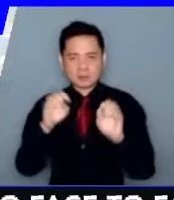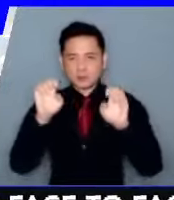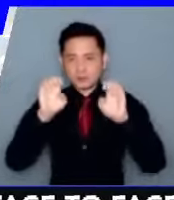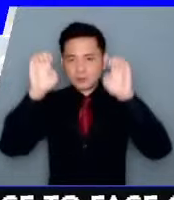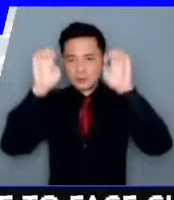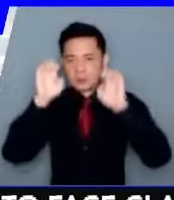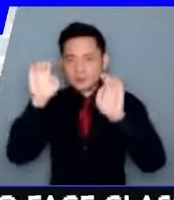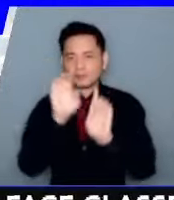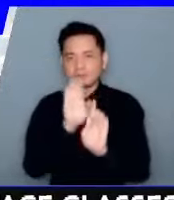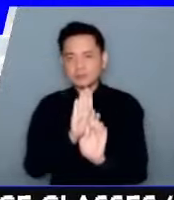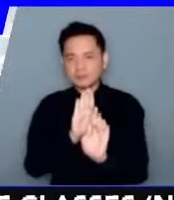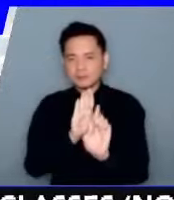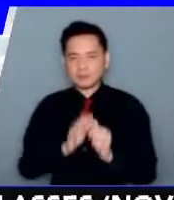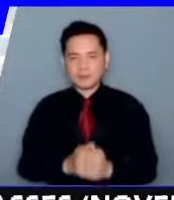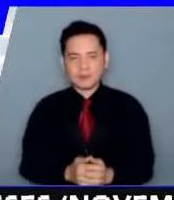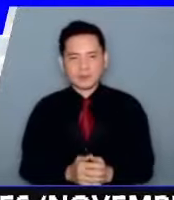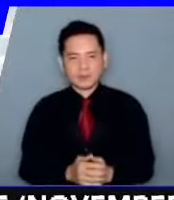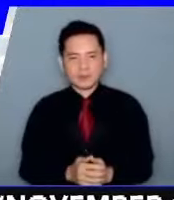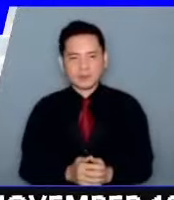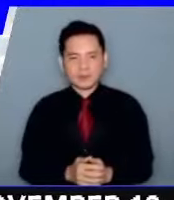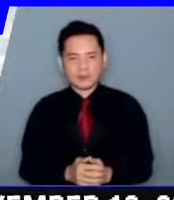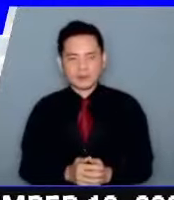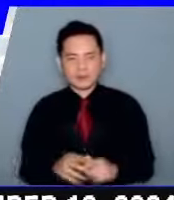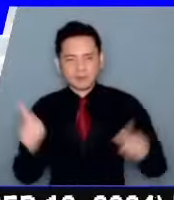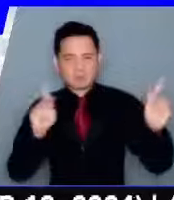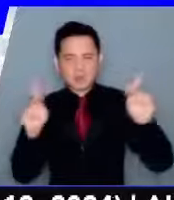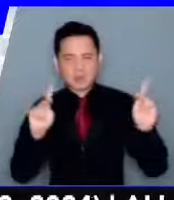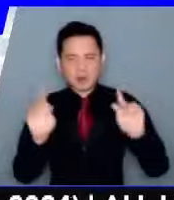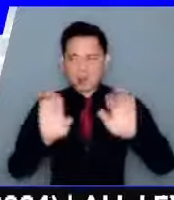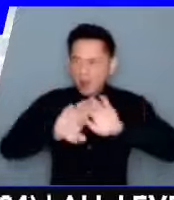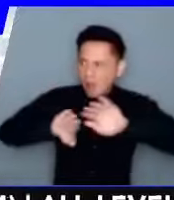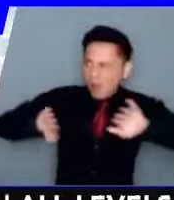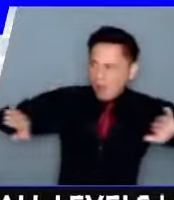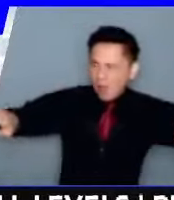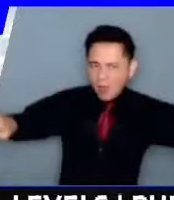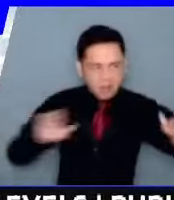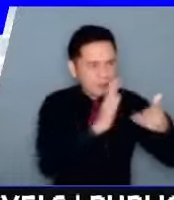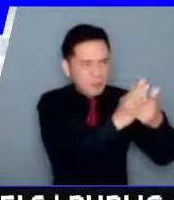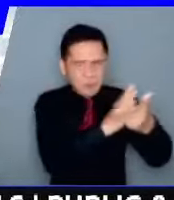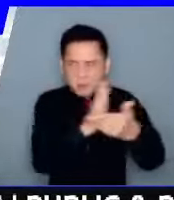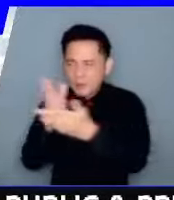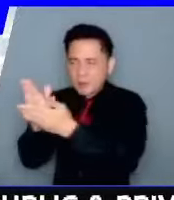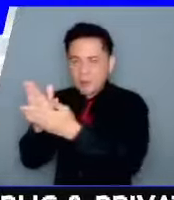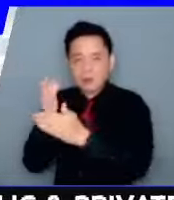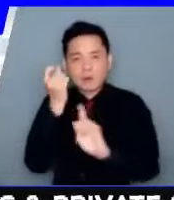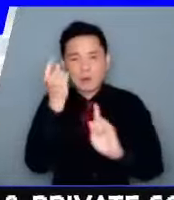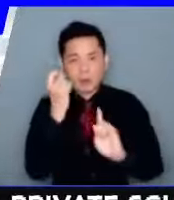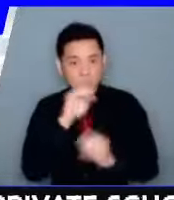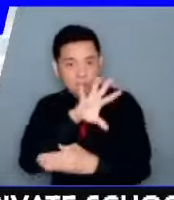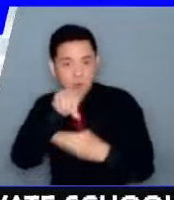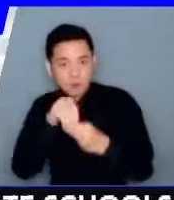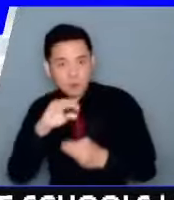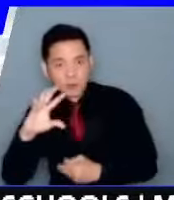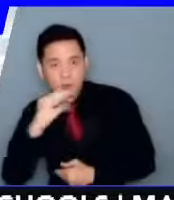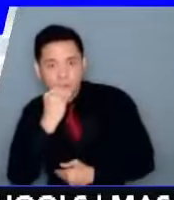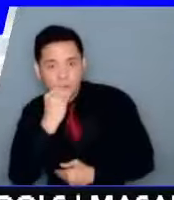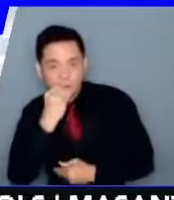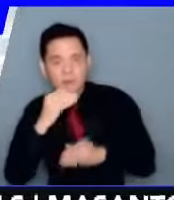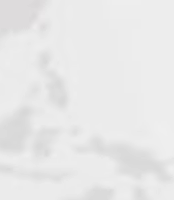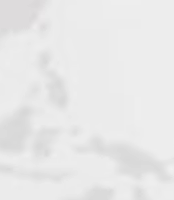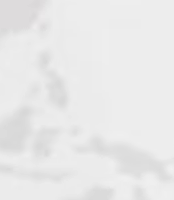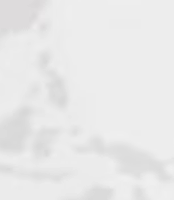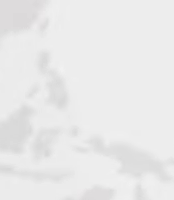at residente na ang umawat sa kanila. Ayon sa pulisya, magkakaanak ang mga sangkot sa gulo at nagkaareglo rin kalaunan.